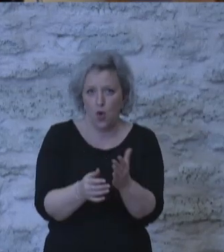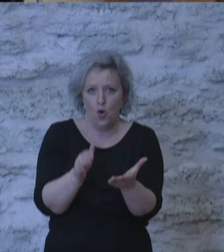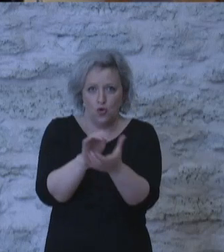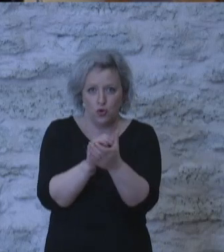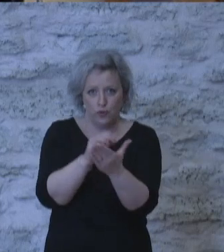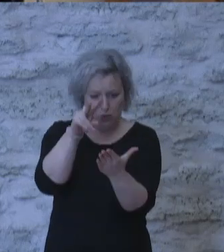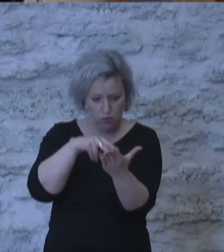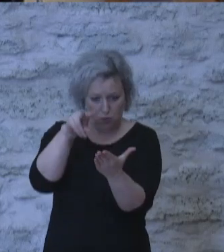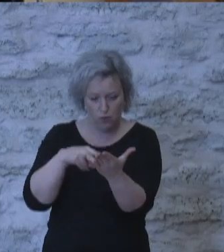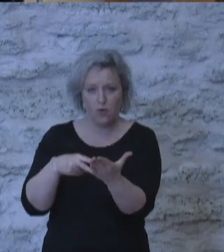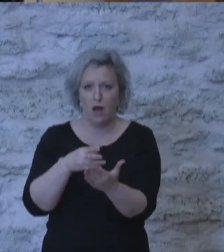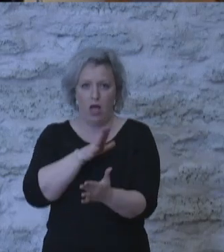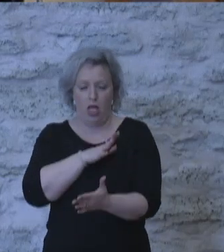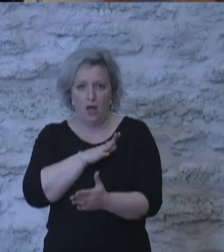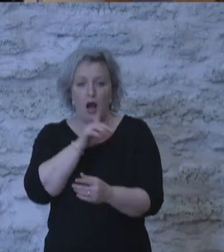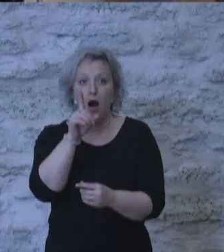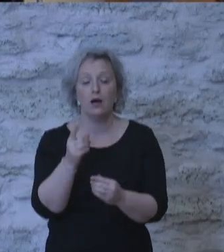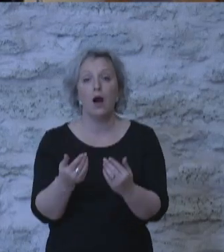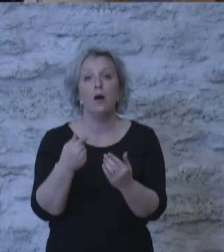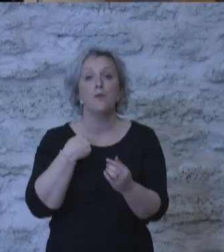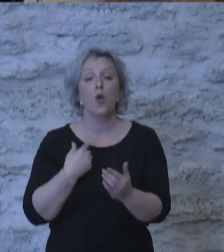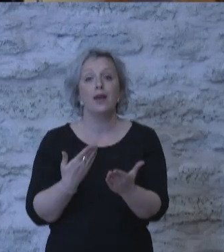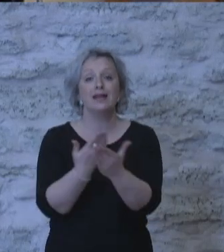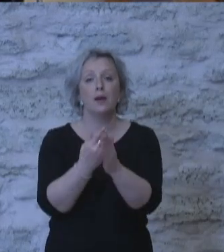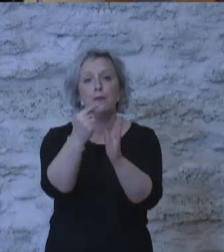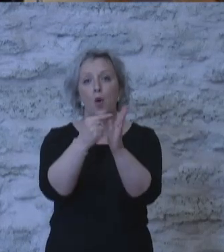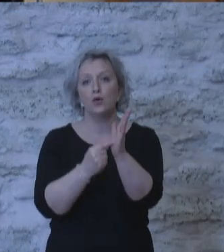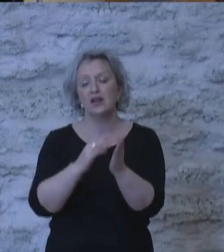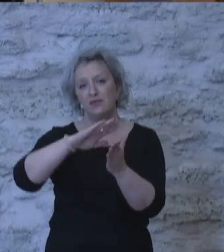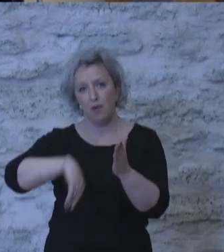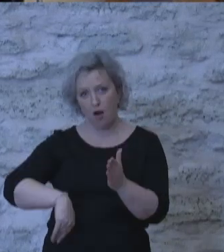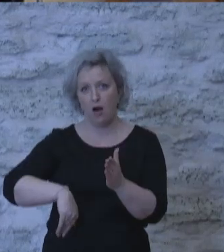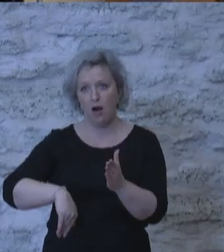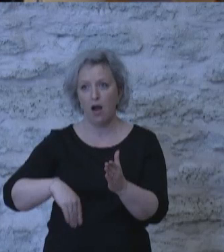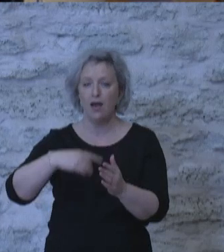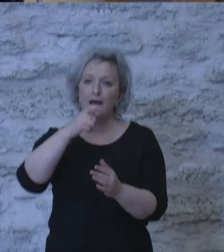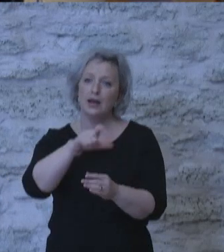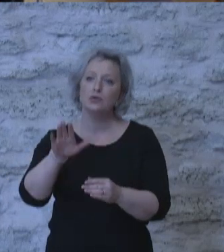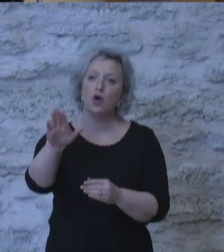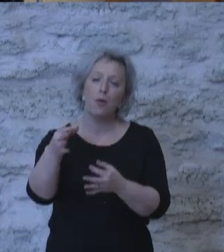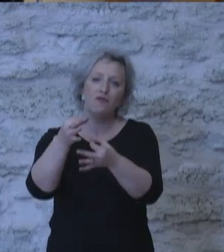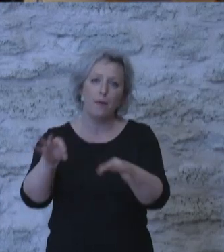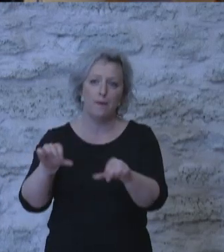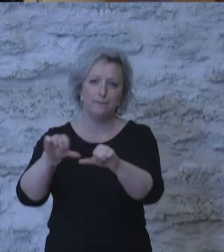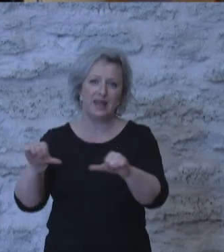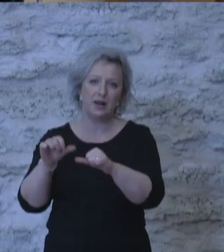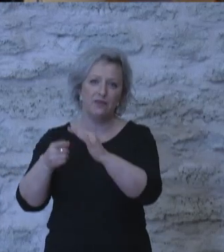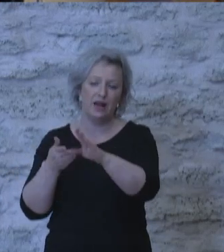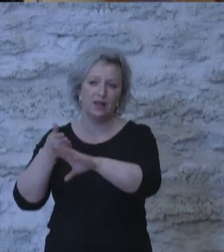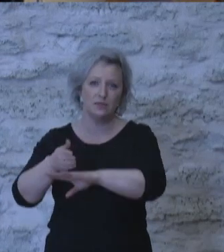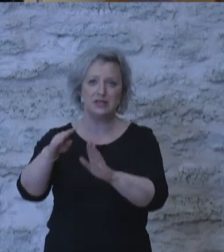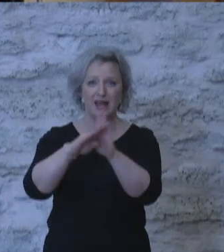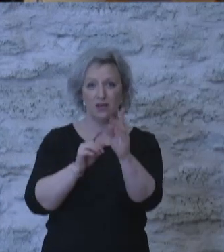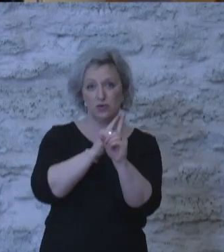Aga me oleme teinud ettepaneku, et võttaks need punktid siit välja, et me ei hakkaks siin inimeste isiku vabadusi piirama täiendavalt seaduslikul